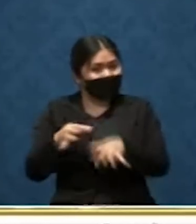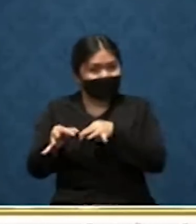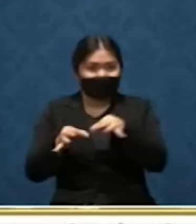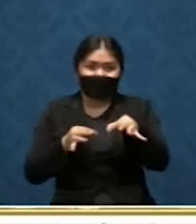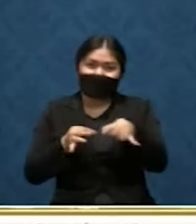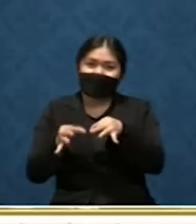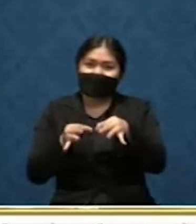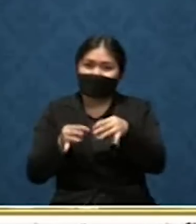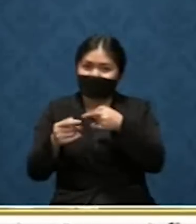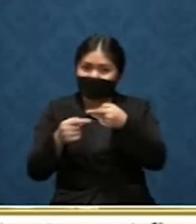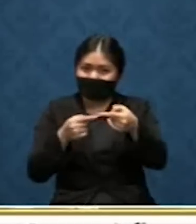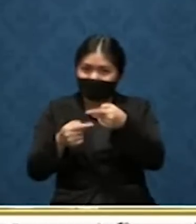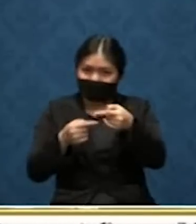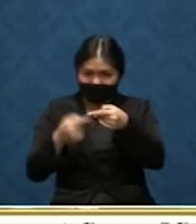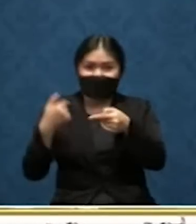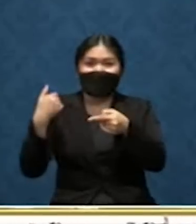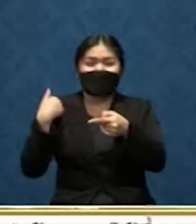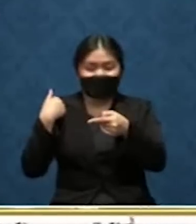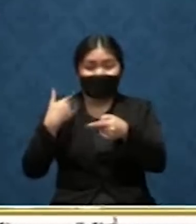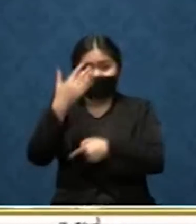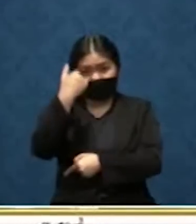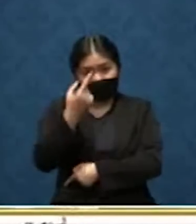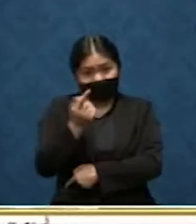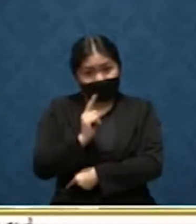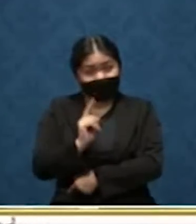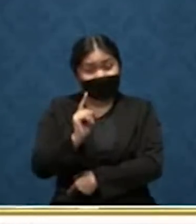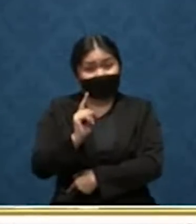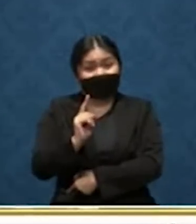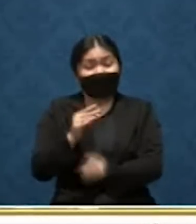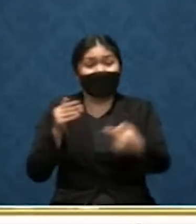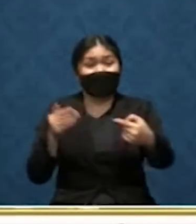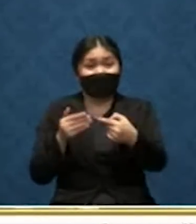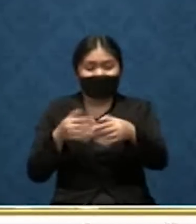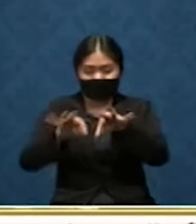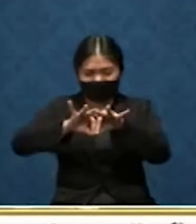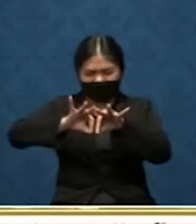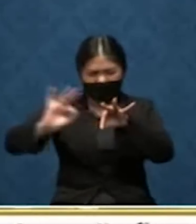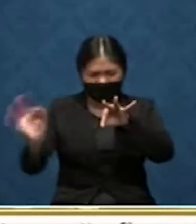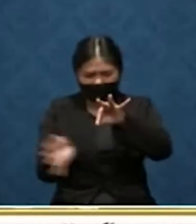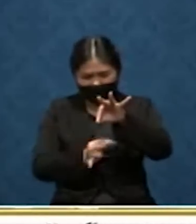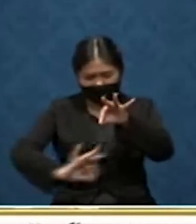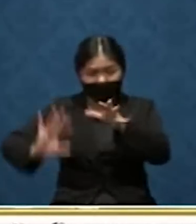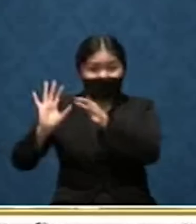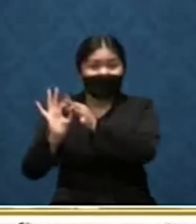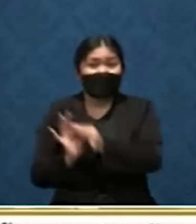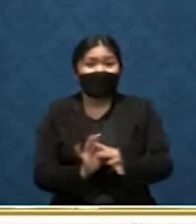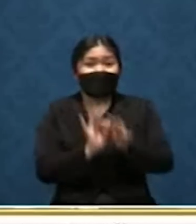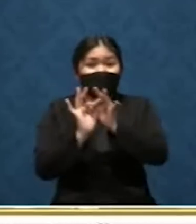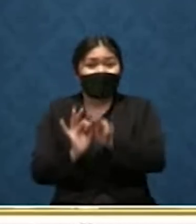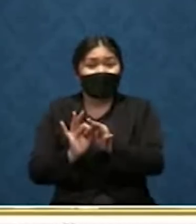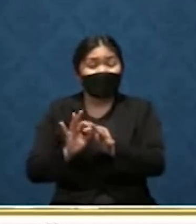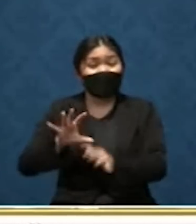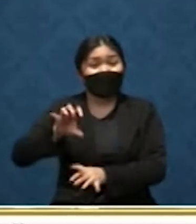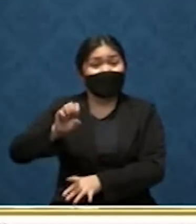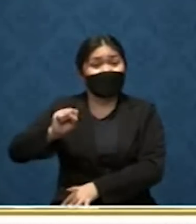ดูกัวาเนือหาสารcaveที่เกี่ยวข้องกับนายสอง